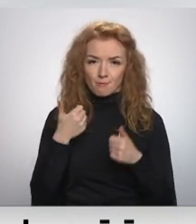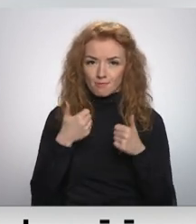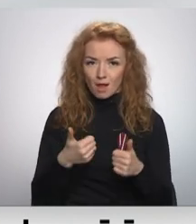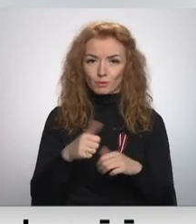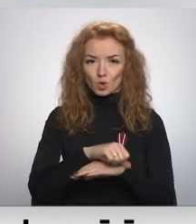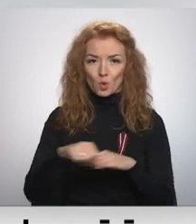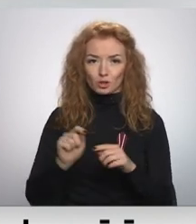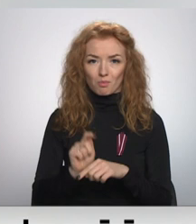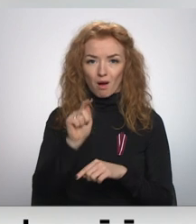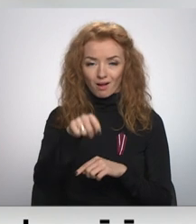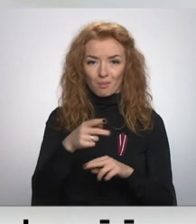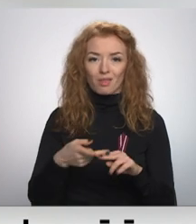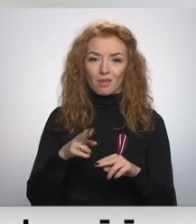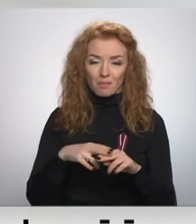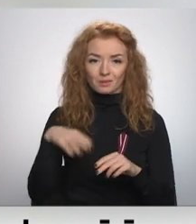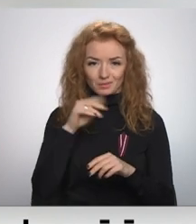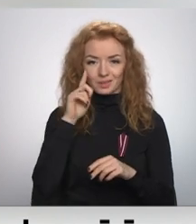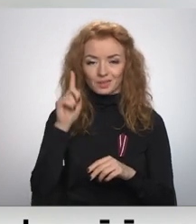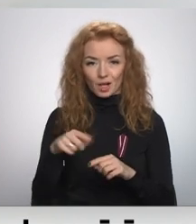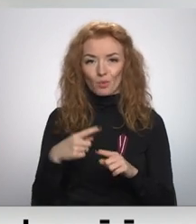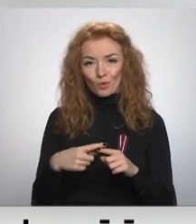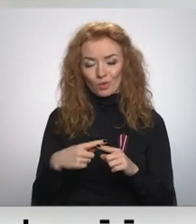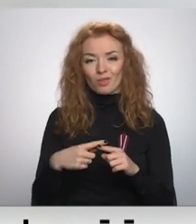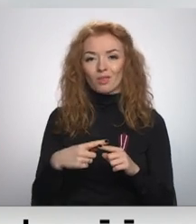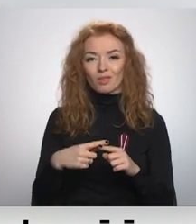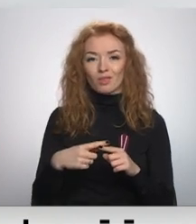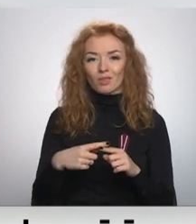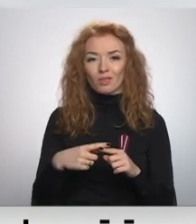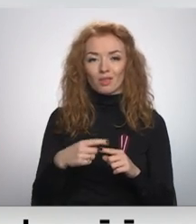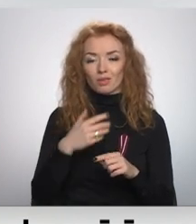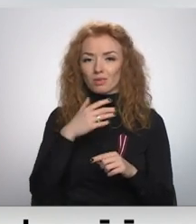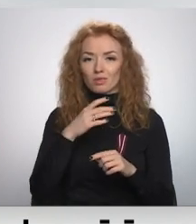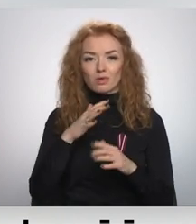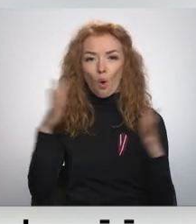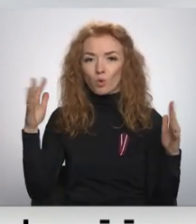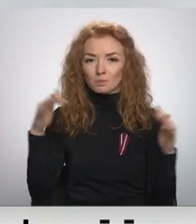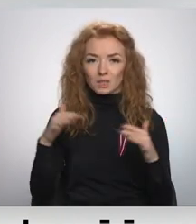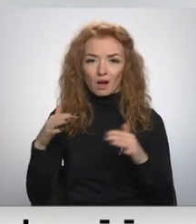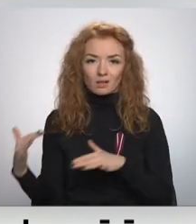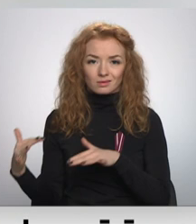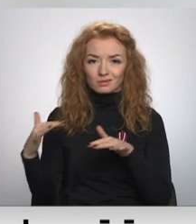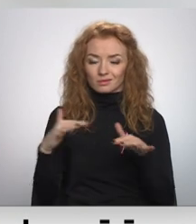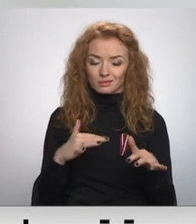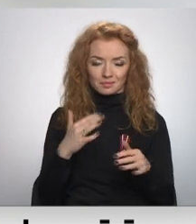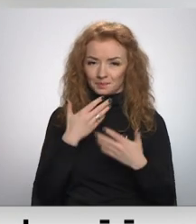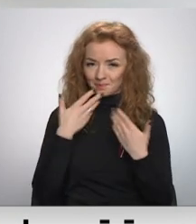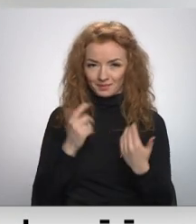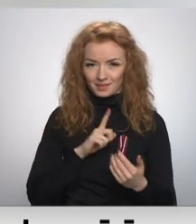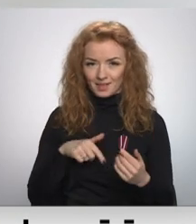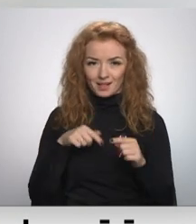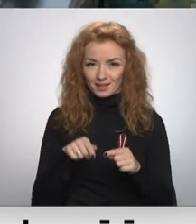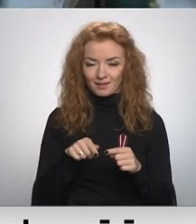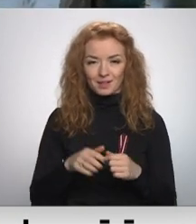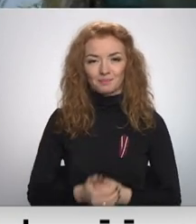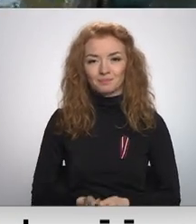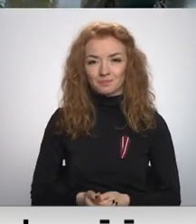robežu pārkāpējiem. Ar to arī noteikti zināmu mērā var izskaidrot, ka netiek tik ļoti lielas masas nevirzās tieši Latvijas